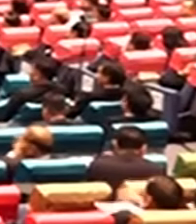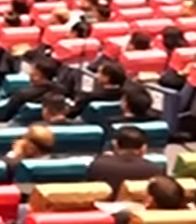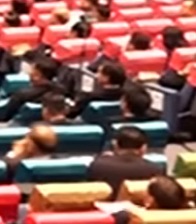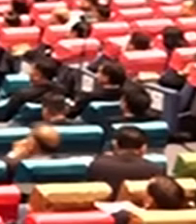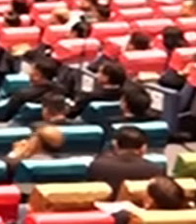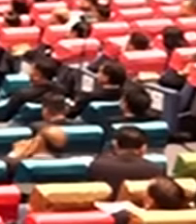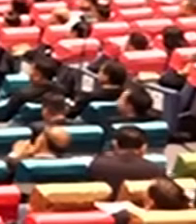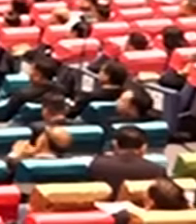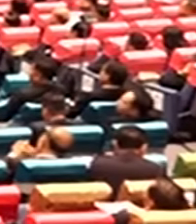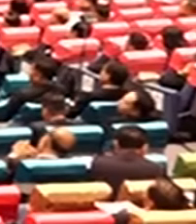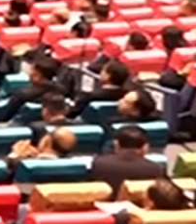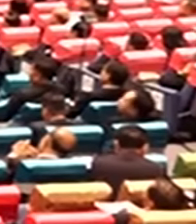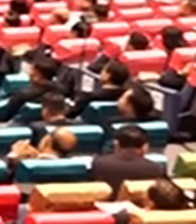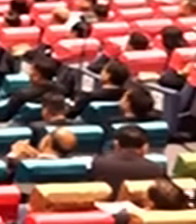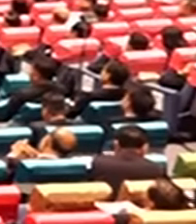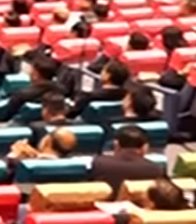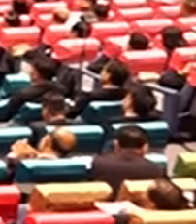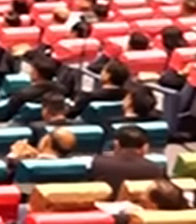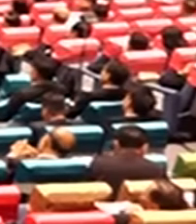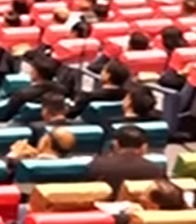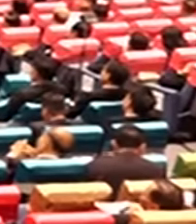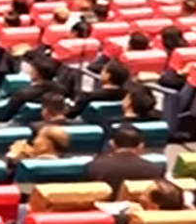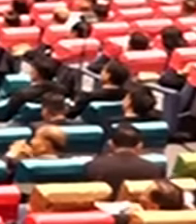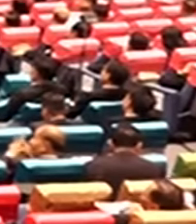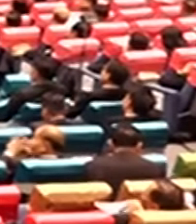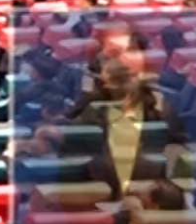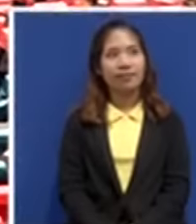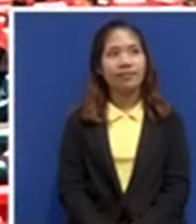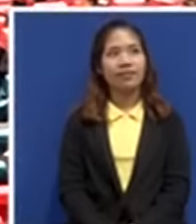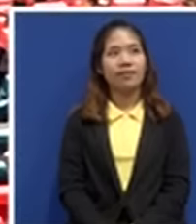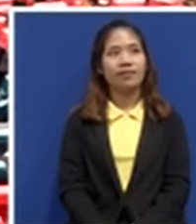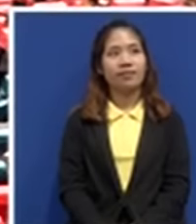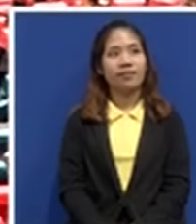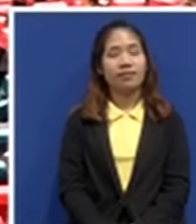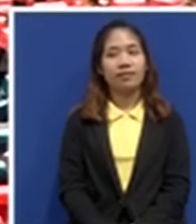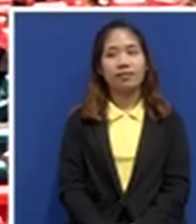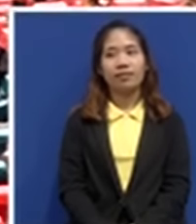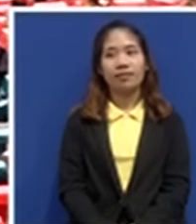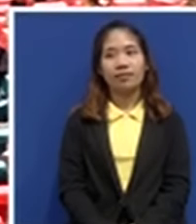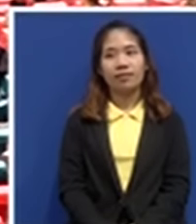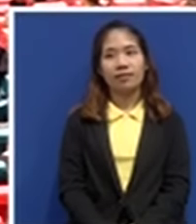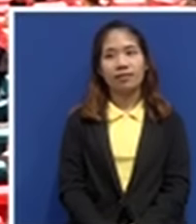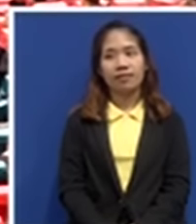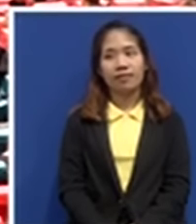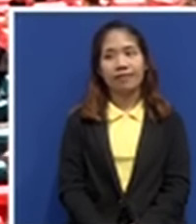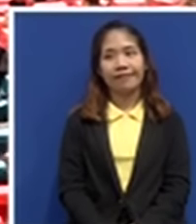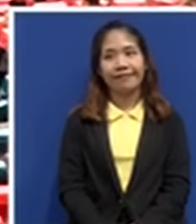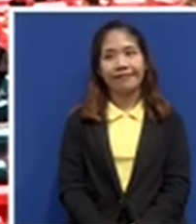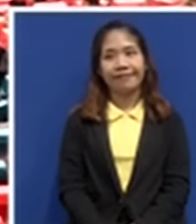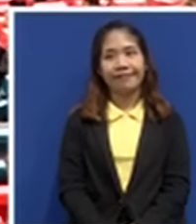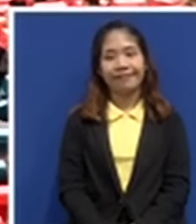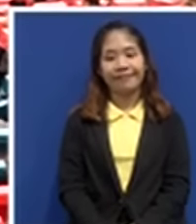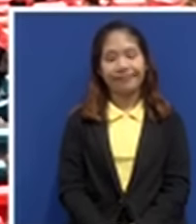ไม่มีการอภิปรายผมเลยจะเป็นขอเป็นผู้อภิปรายตามข้อบังคับข้อ41วรรค2คร ับเดี๋ยวค่อยนั่นนะฮะพอผมวินิจ